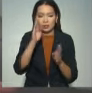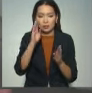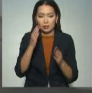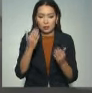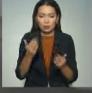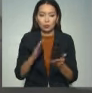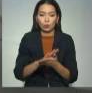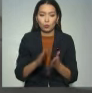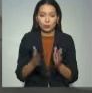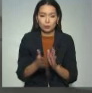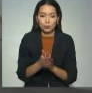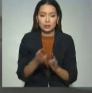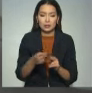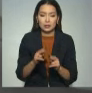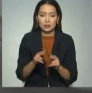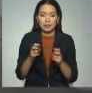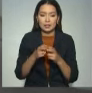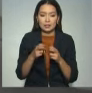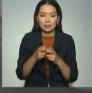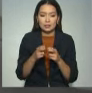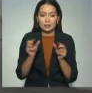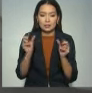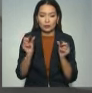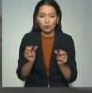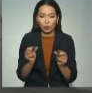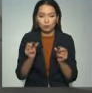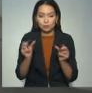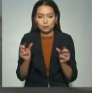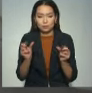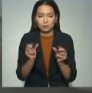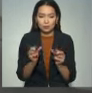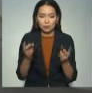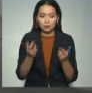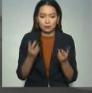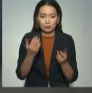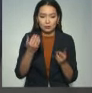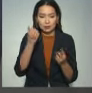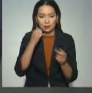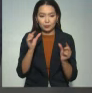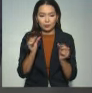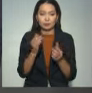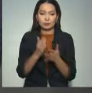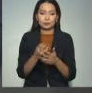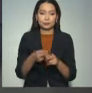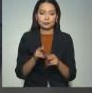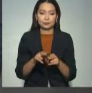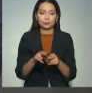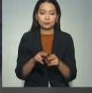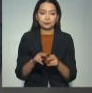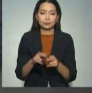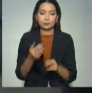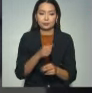климатические условия. Поэтому резина сама то уплотняется, то и она изнашивается сама по себе. Хотя от